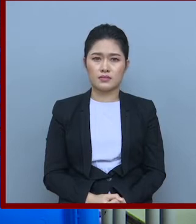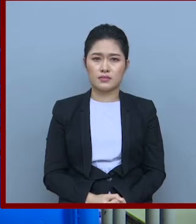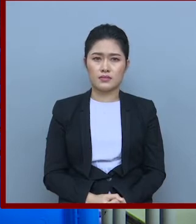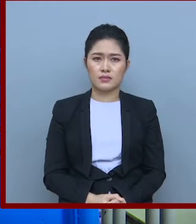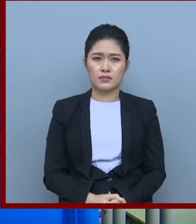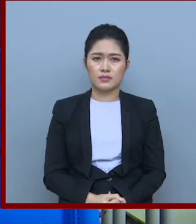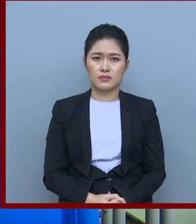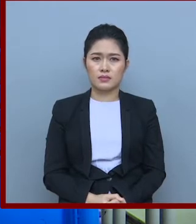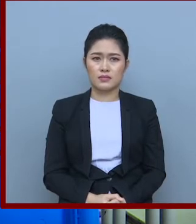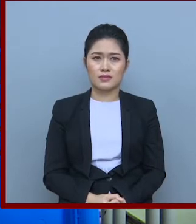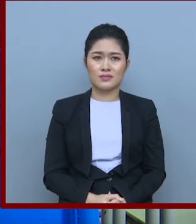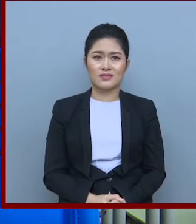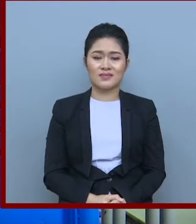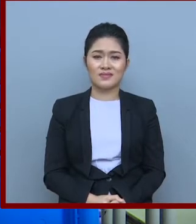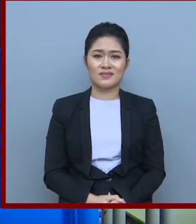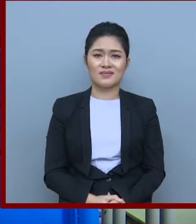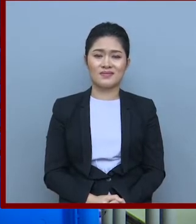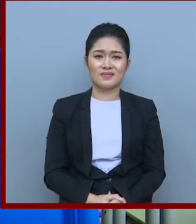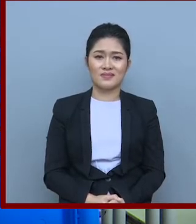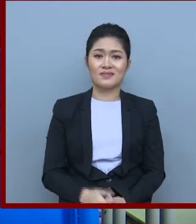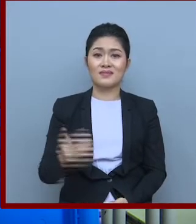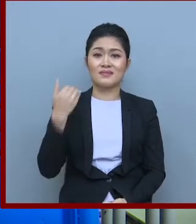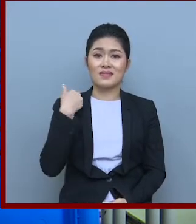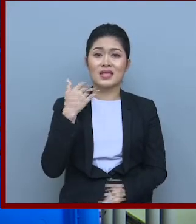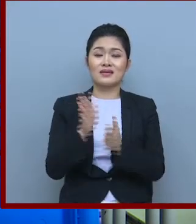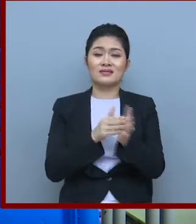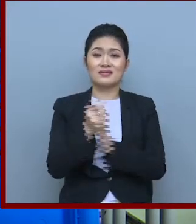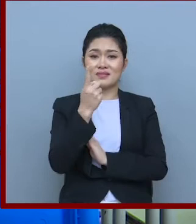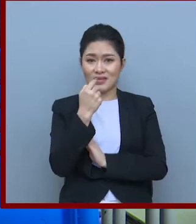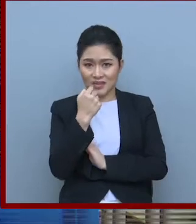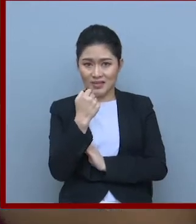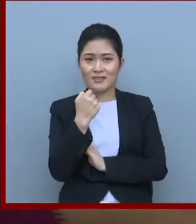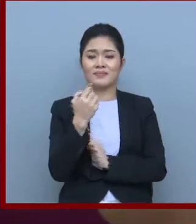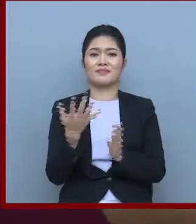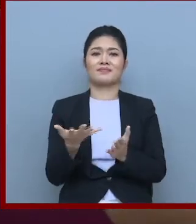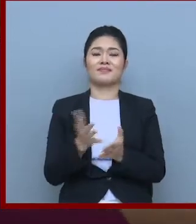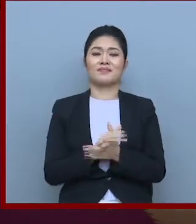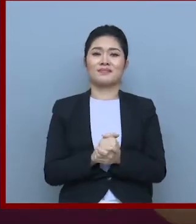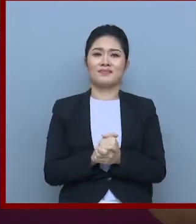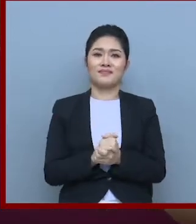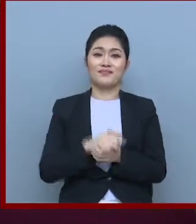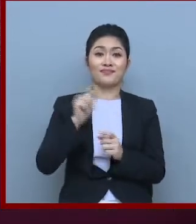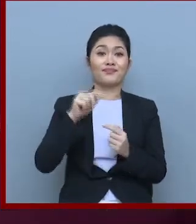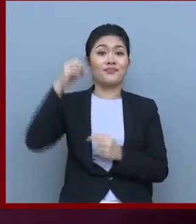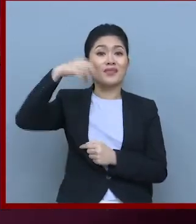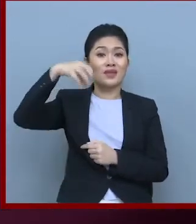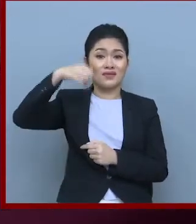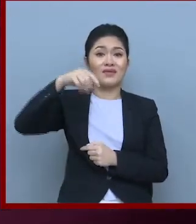ในส่วนของ LED ที่ได้มาเนี่ยมันก็จะมีทั้งสีแดงนะครับก็คือ